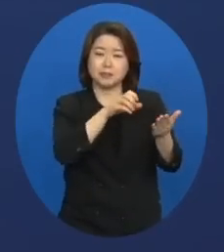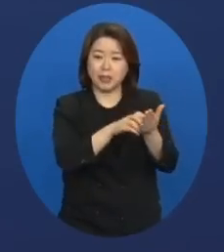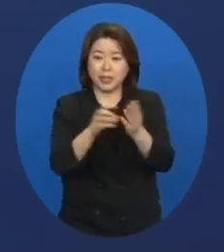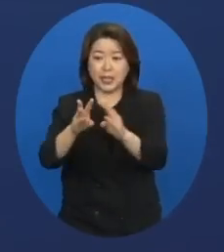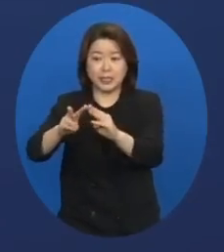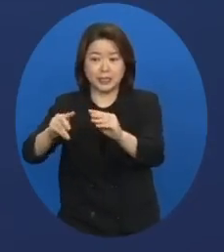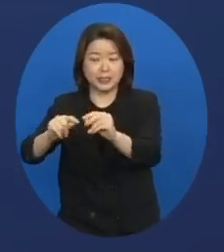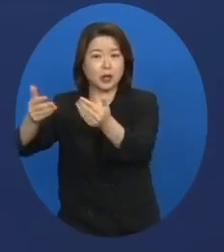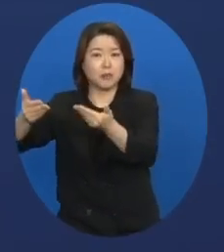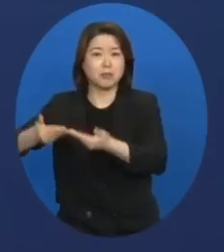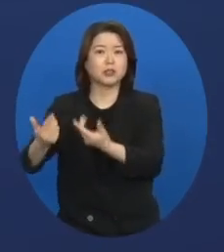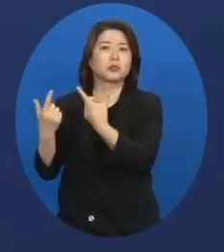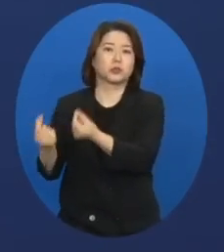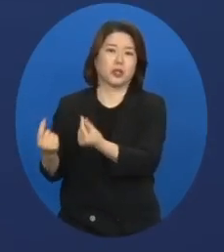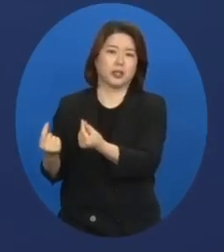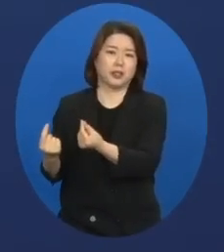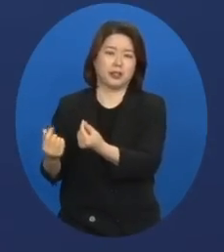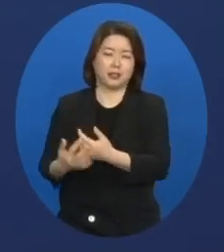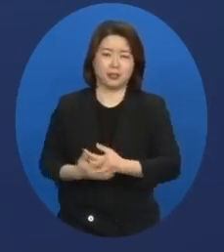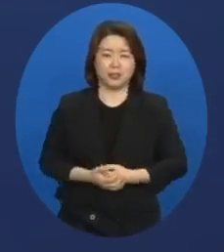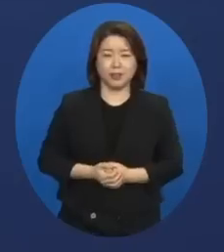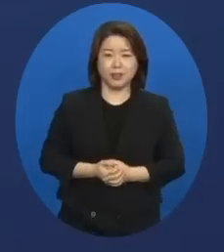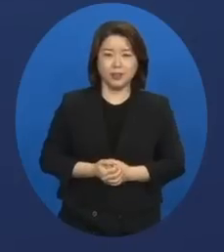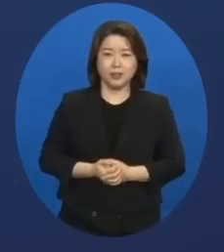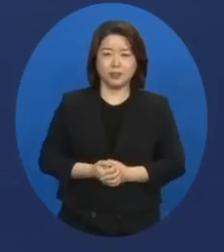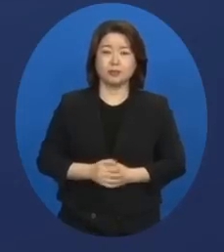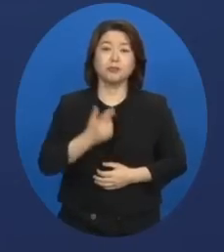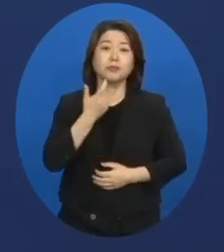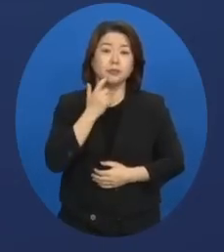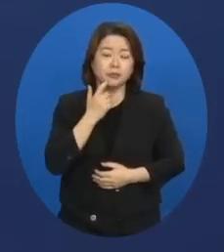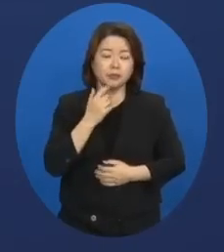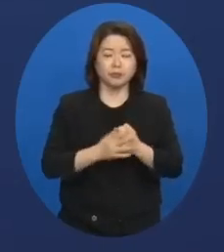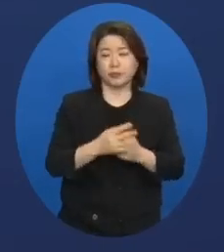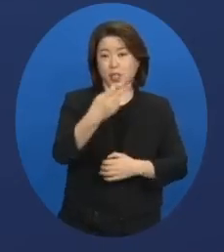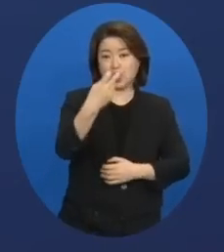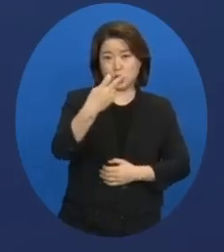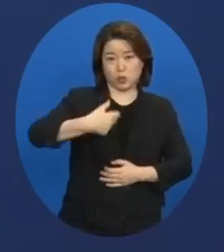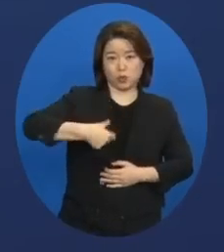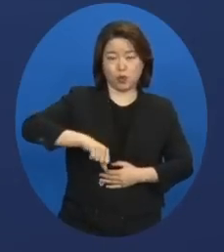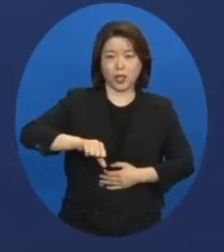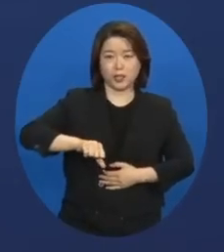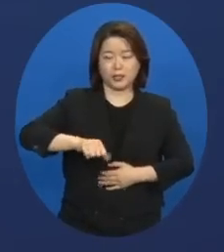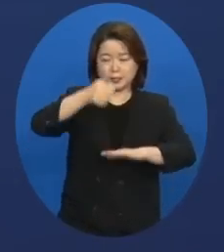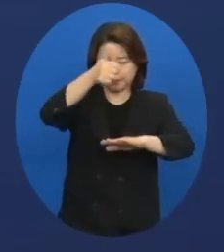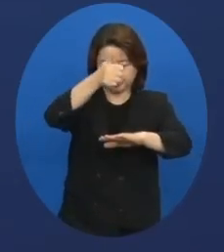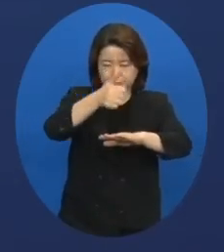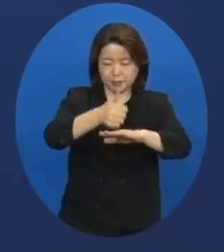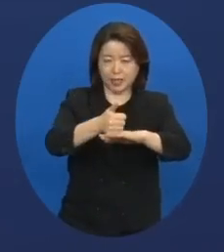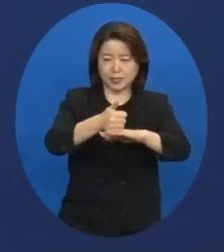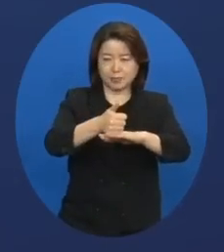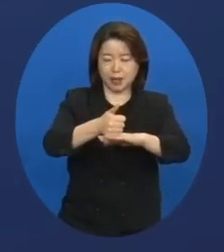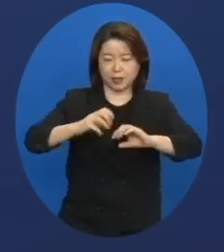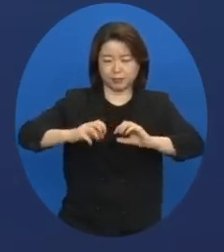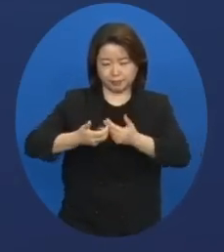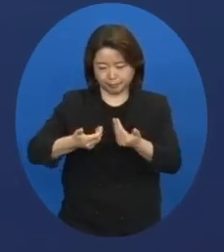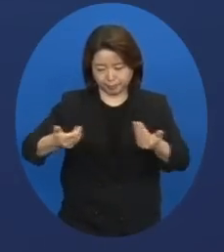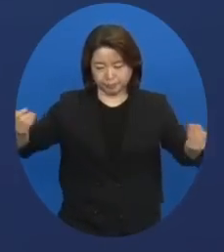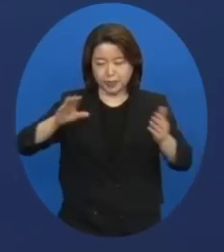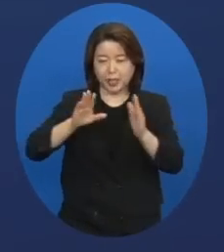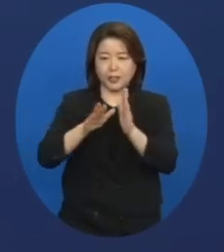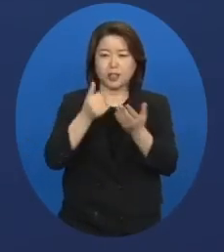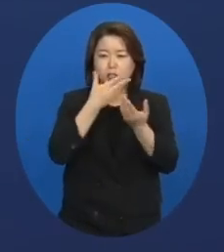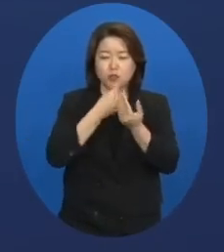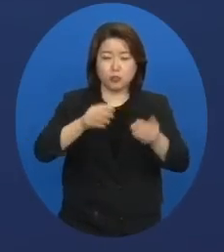의미가 되겠습니다. 야곱이 열두 아들을 마지막 그가 세상 떠나기 전에 축복할